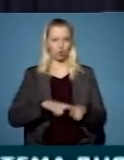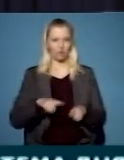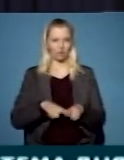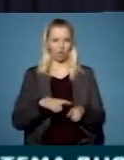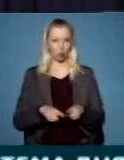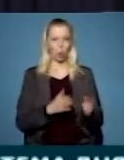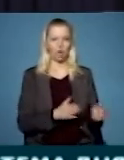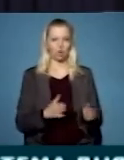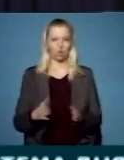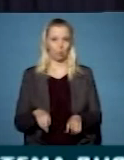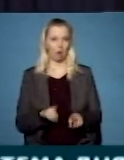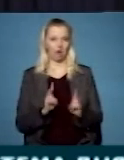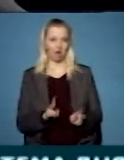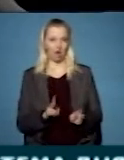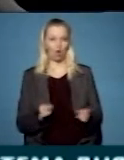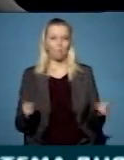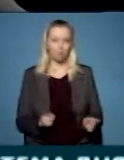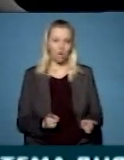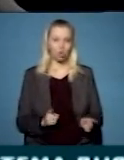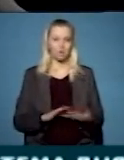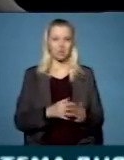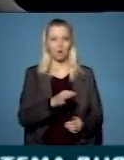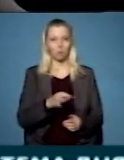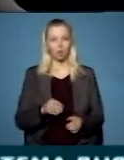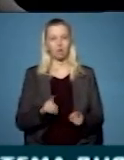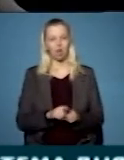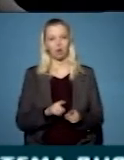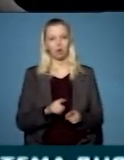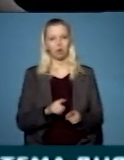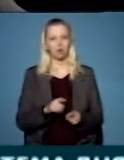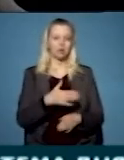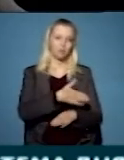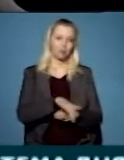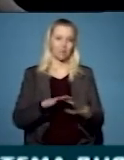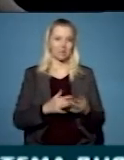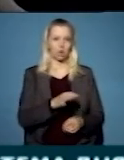швидкісного режиму як в межах населеного пункту, так і поза ним?